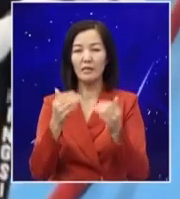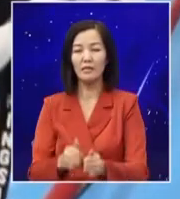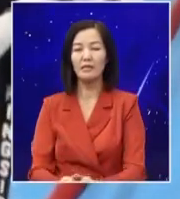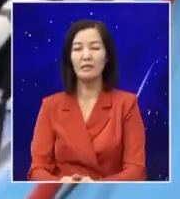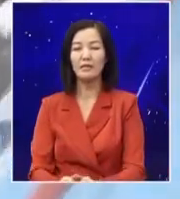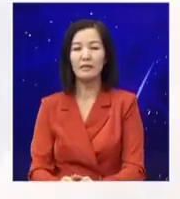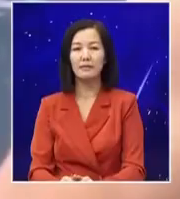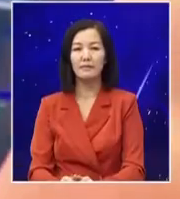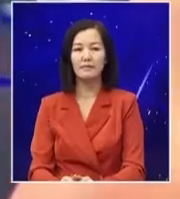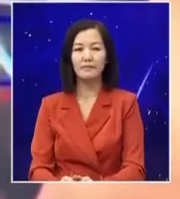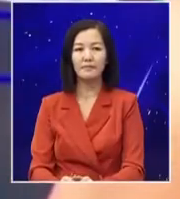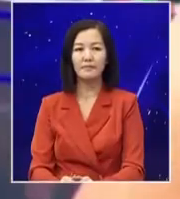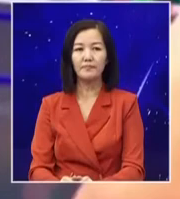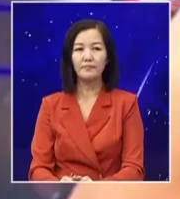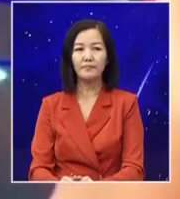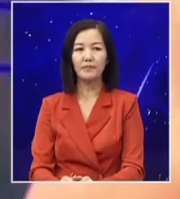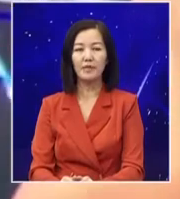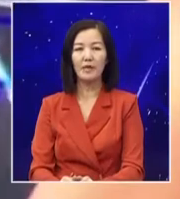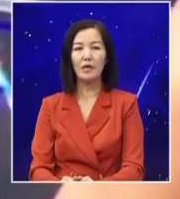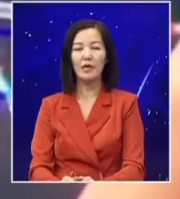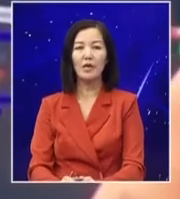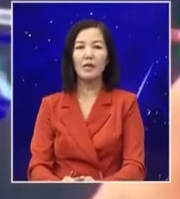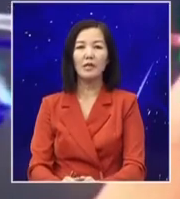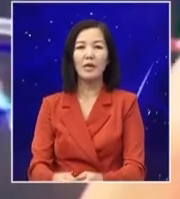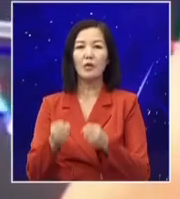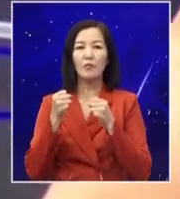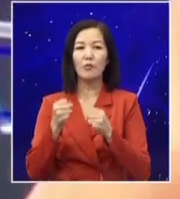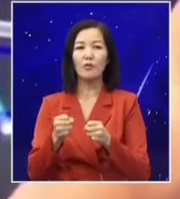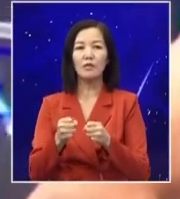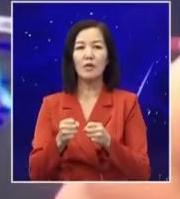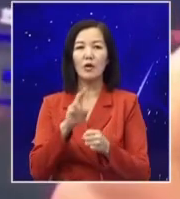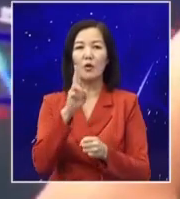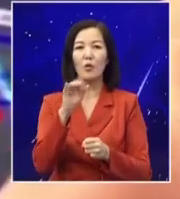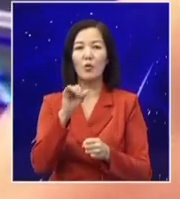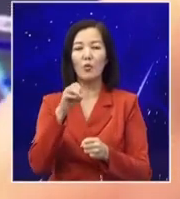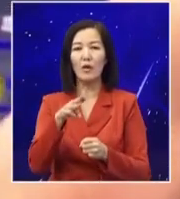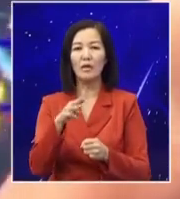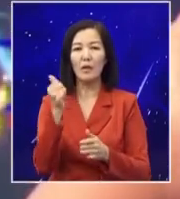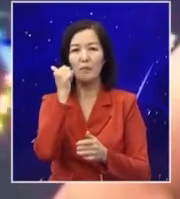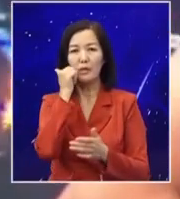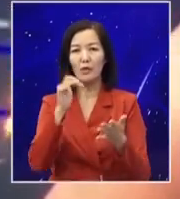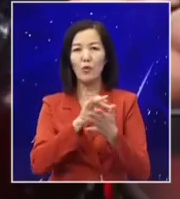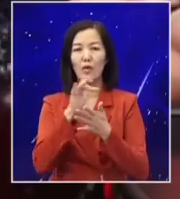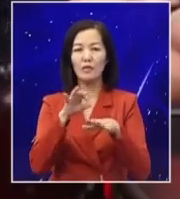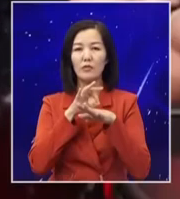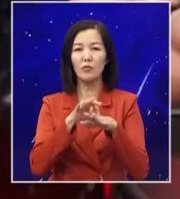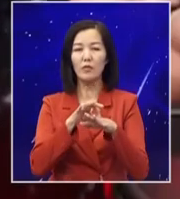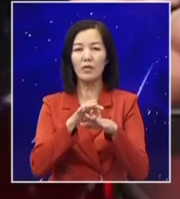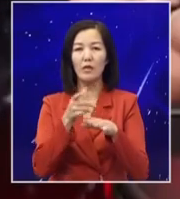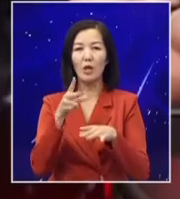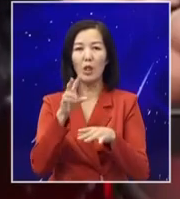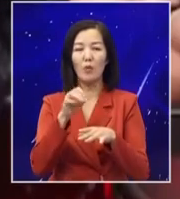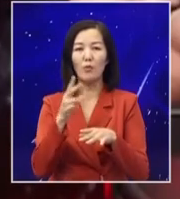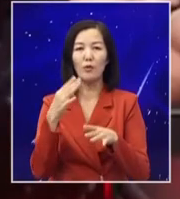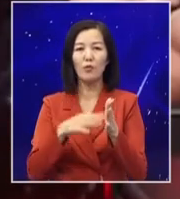жоқ. Аралас жекпе-жекте өнер көрсететін қазақстандық спортшы Қуат Хамитов Мәскеу қаласында өткен Fight Night Global